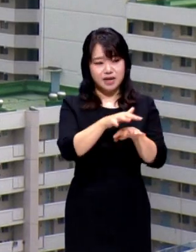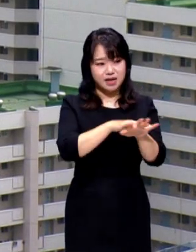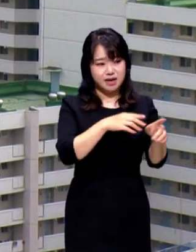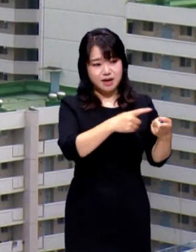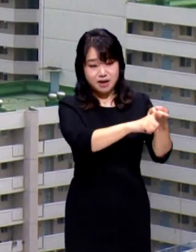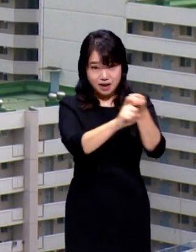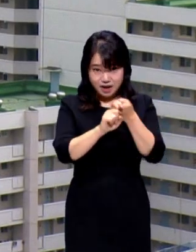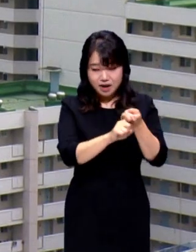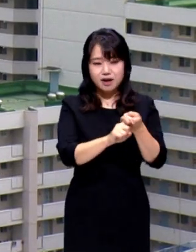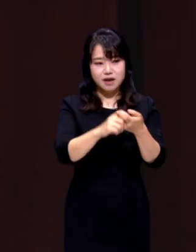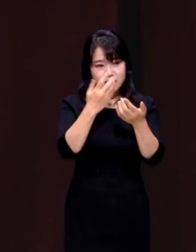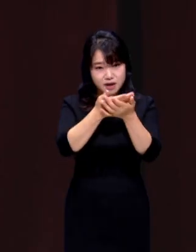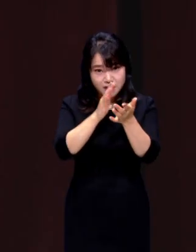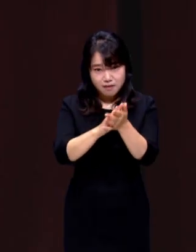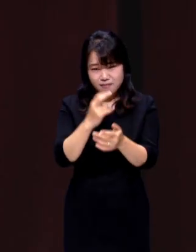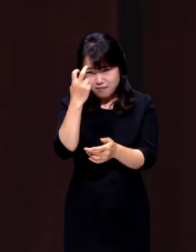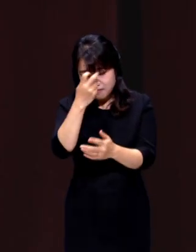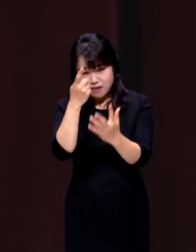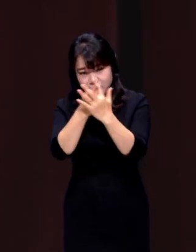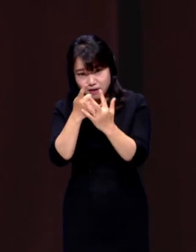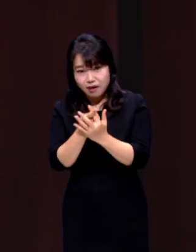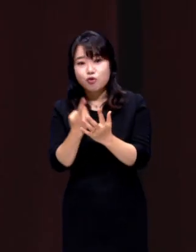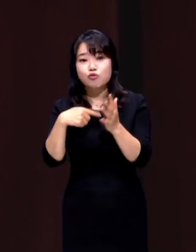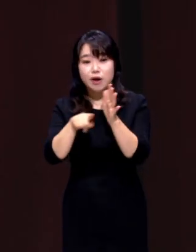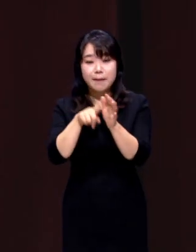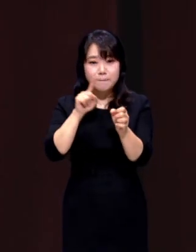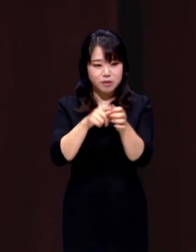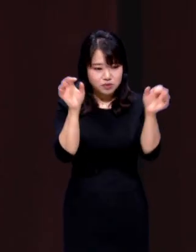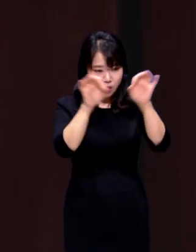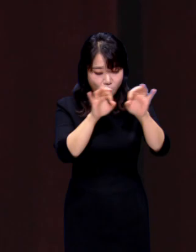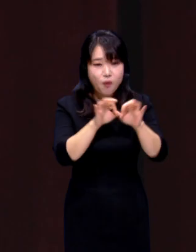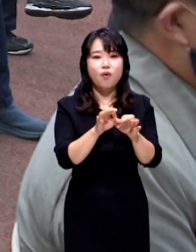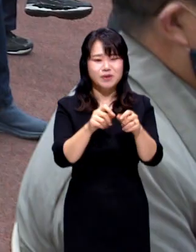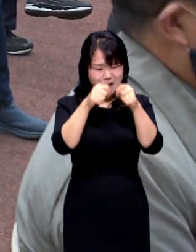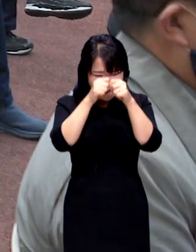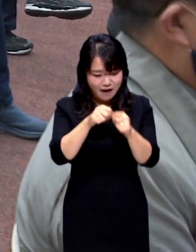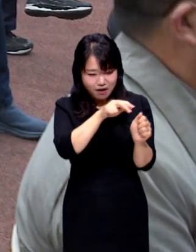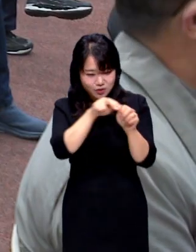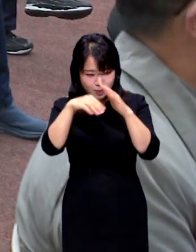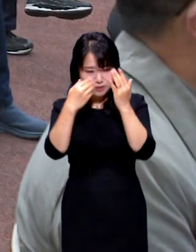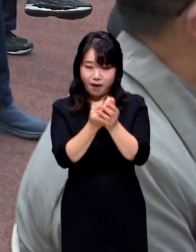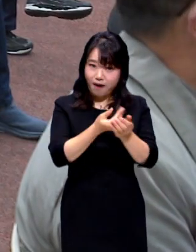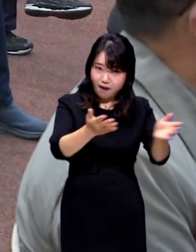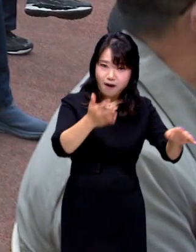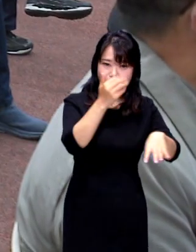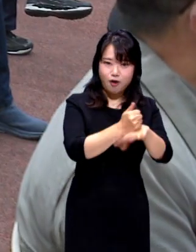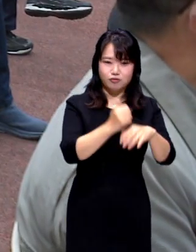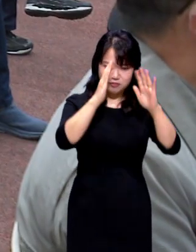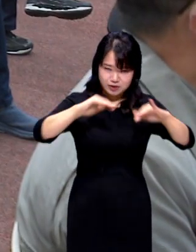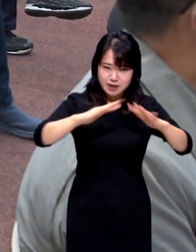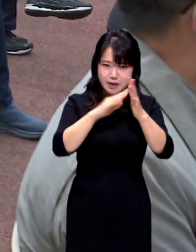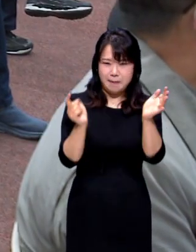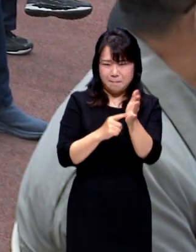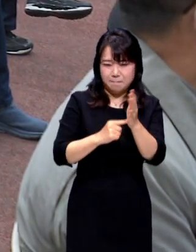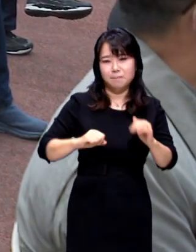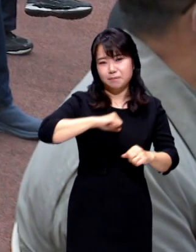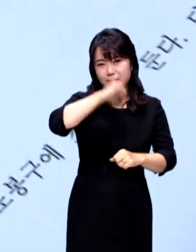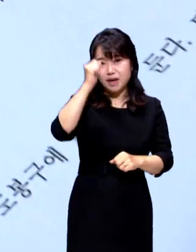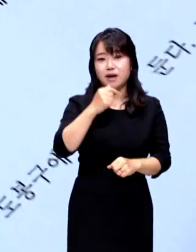정비구역 지정과 정밀 안전진단 모금 등 세부 정보를 공유해 재건축 사업에 속도를 내겠다는